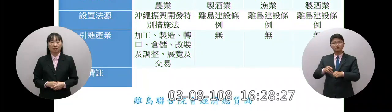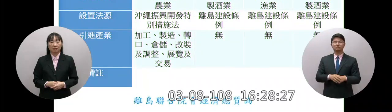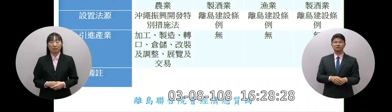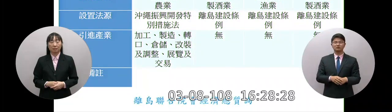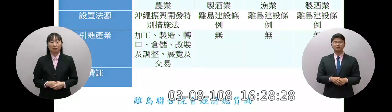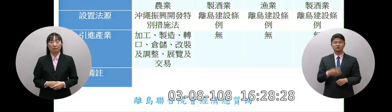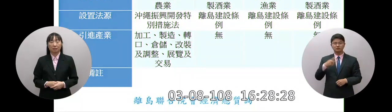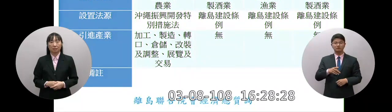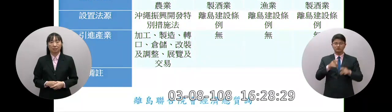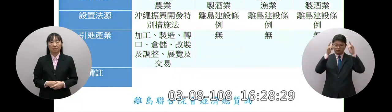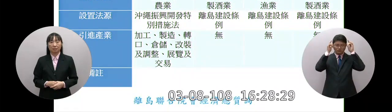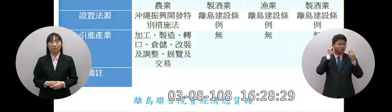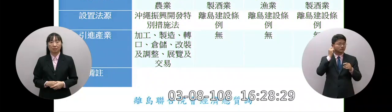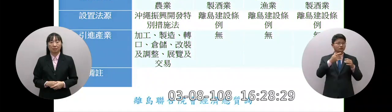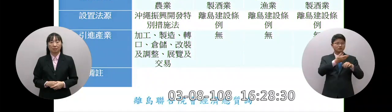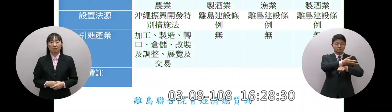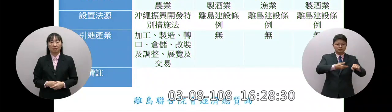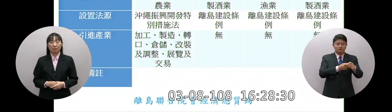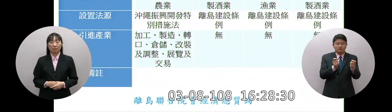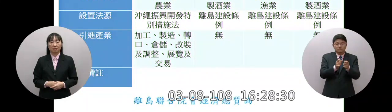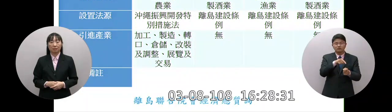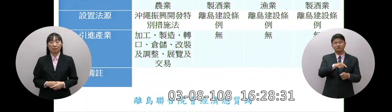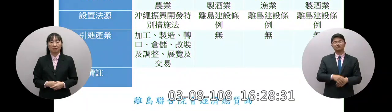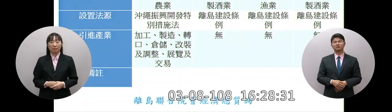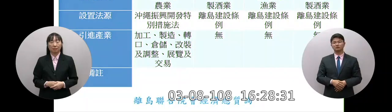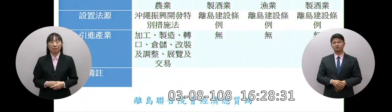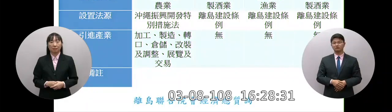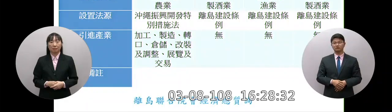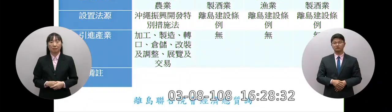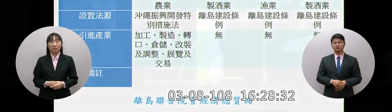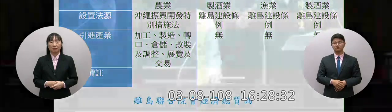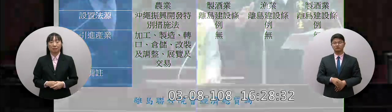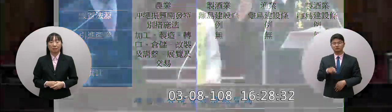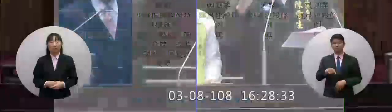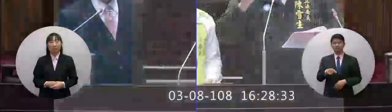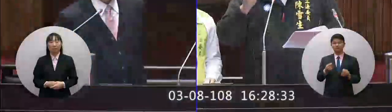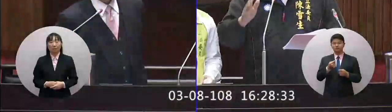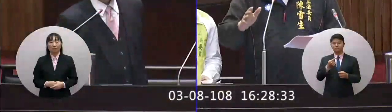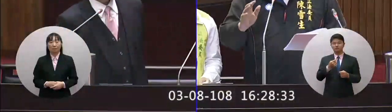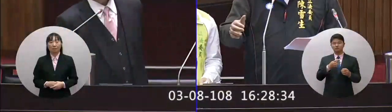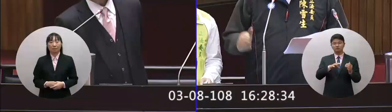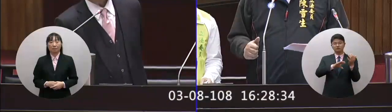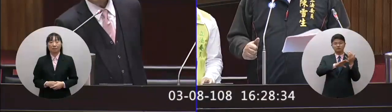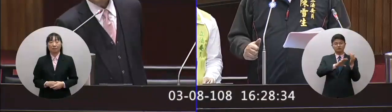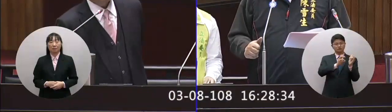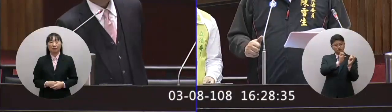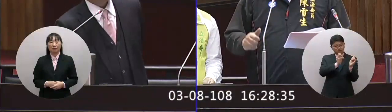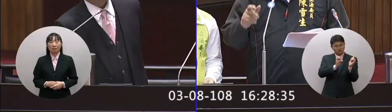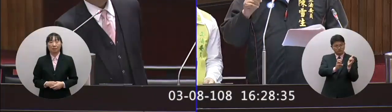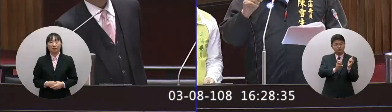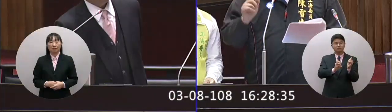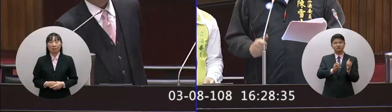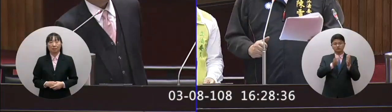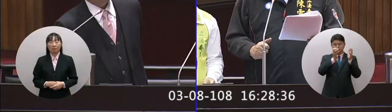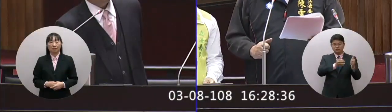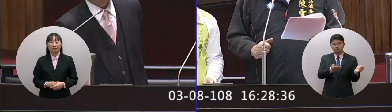跟鹿儿岛县哈相邻，它呢跟我们的离岛建设条例非常相似，但